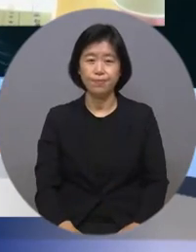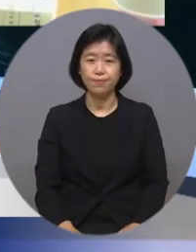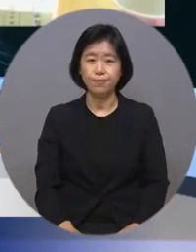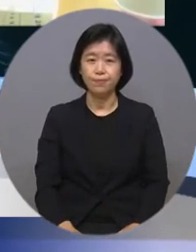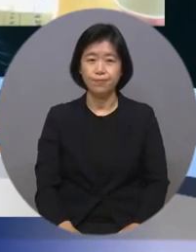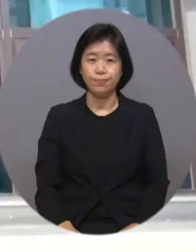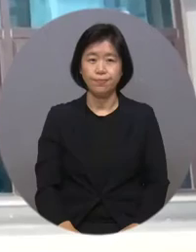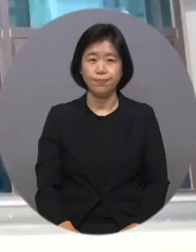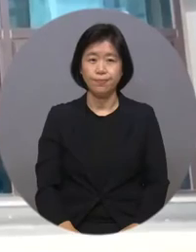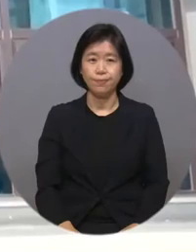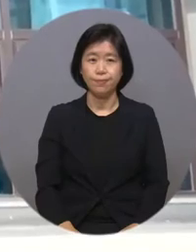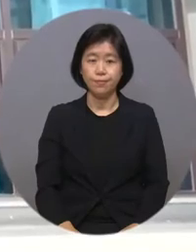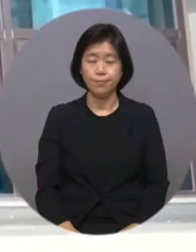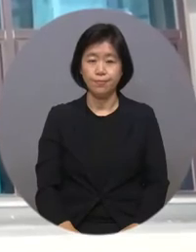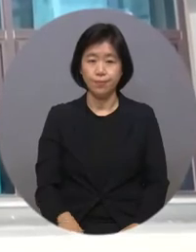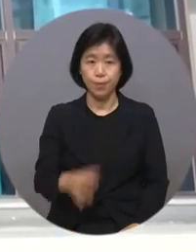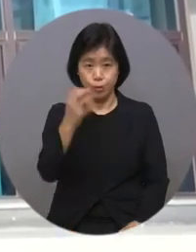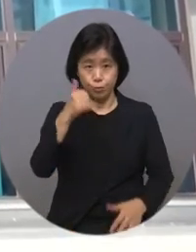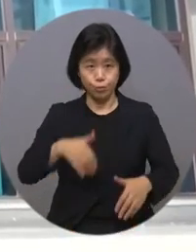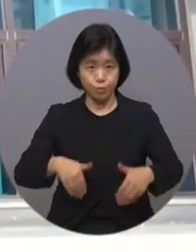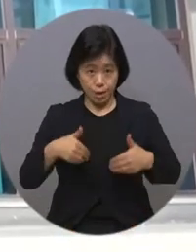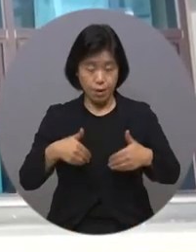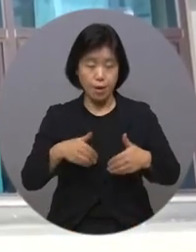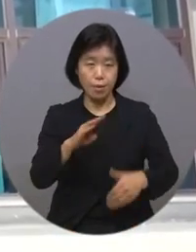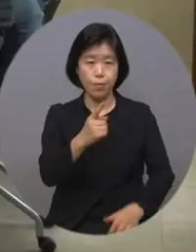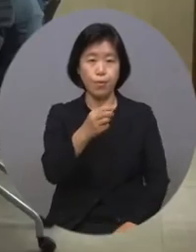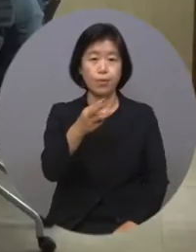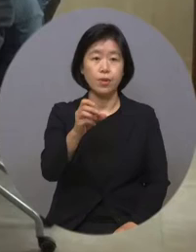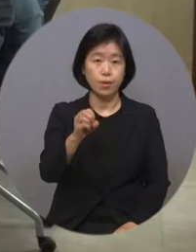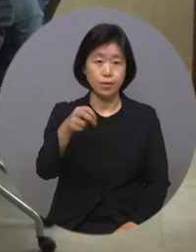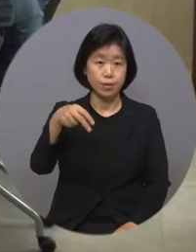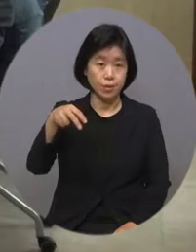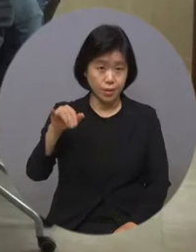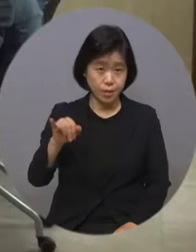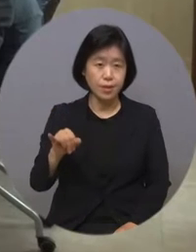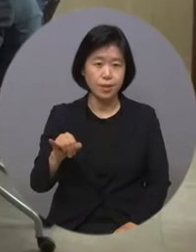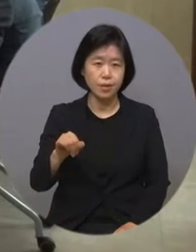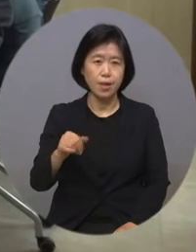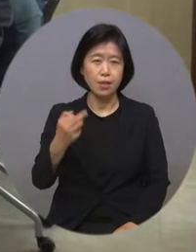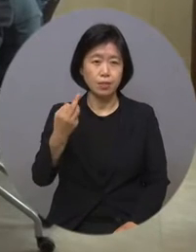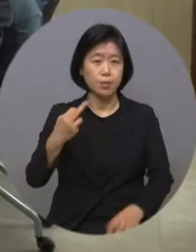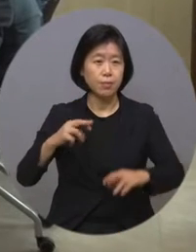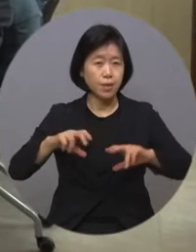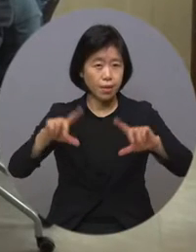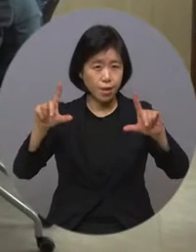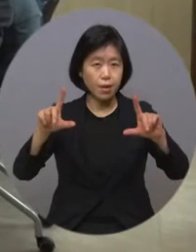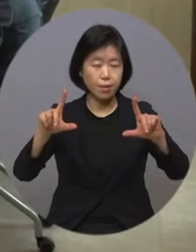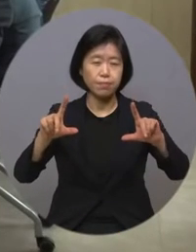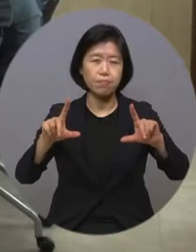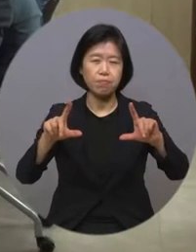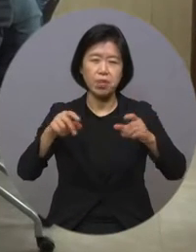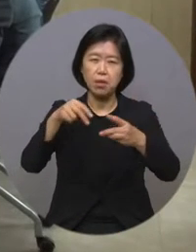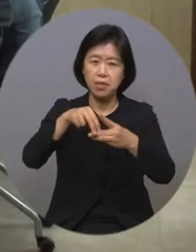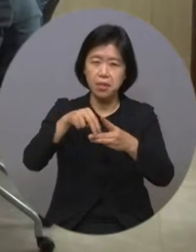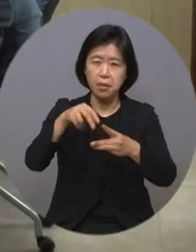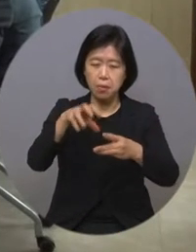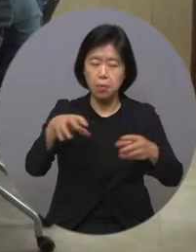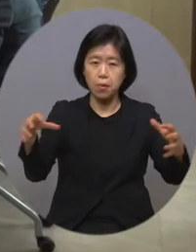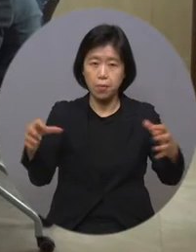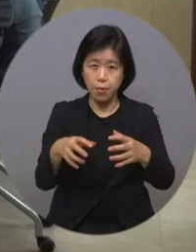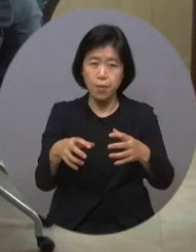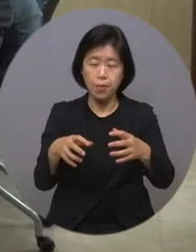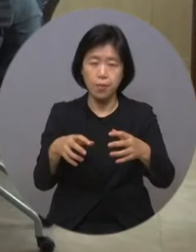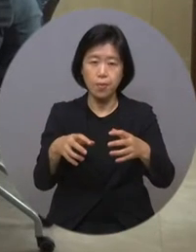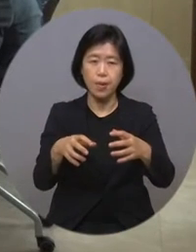보도합니다. 충남 보령시는 13일 대천 삼동 행정복지센터에서 3분기 찾아가는